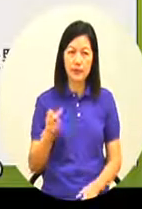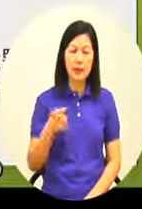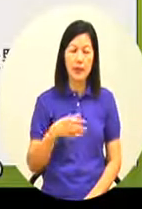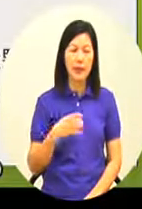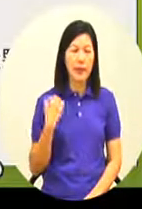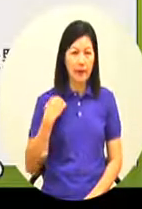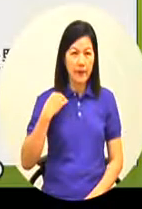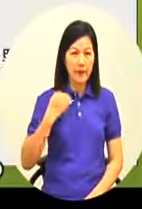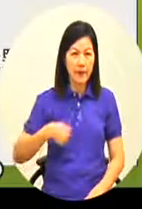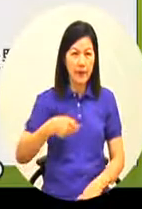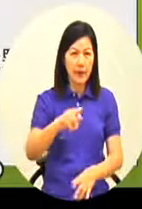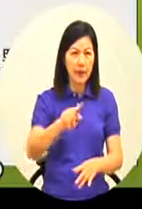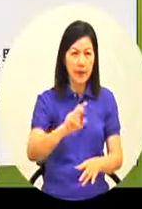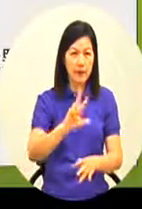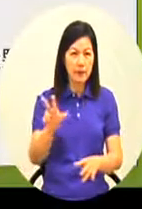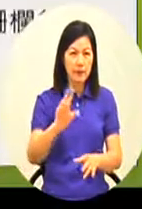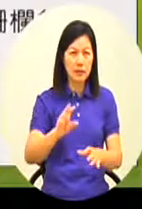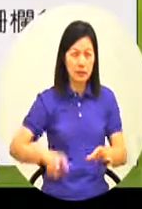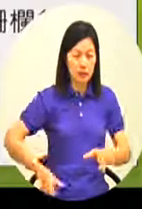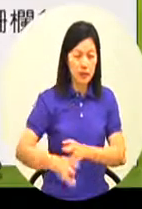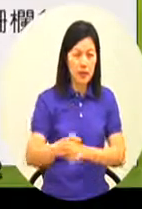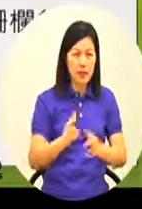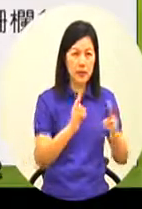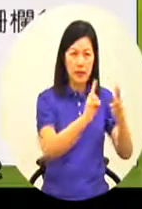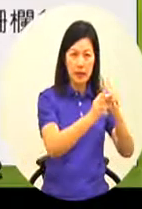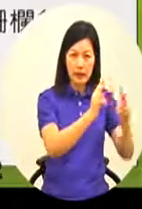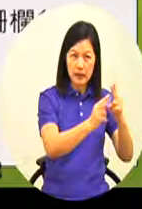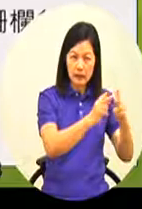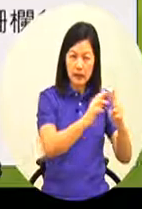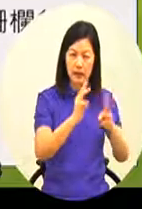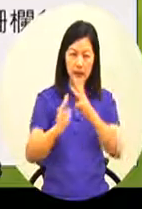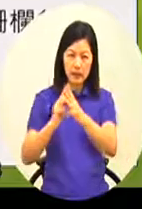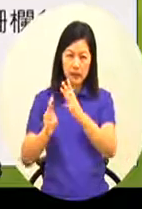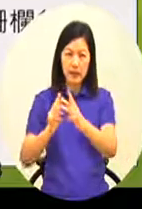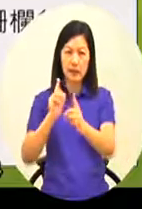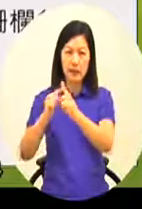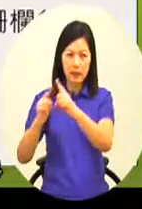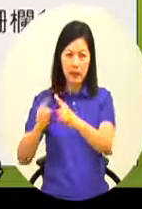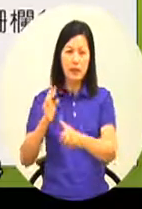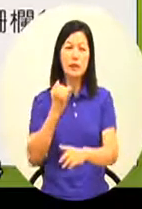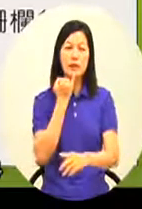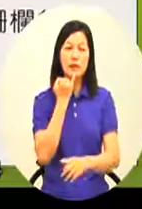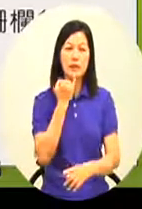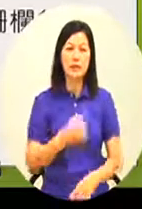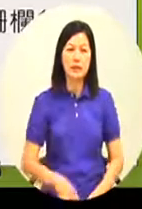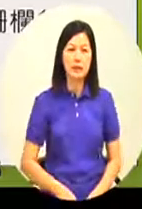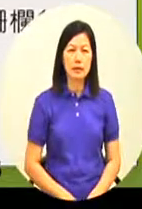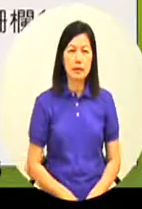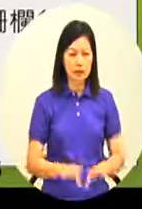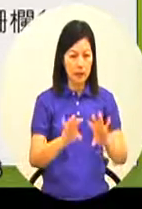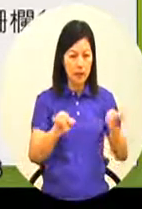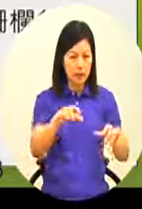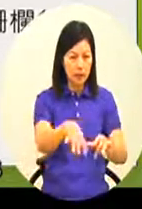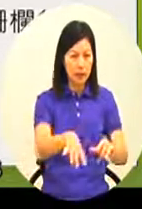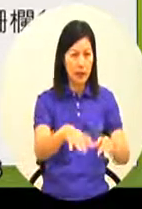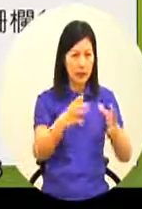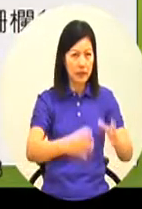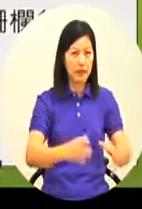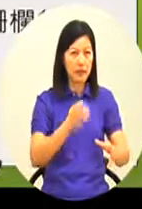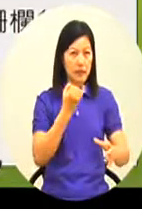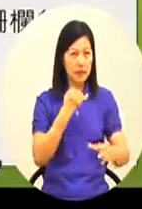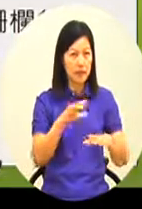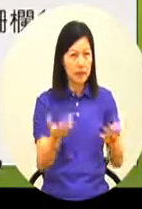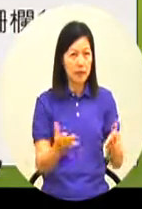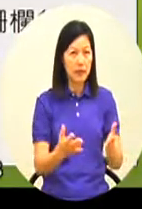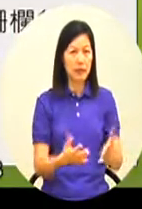方面可以三对三、二对二、一对一哈。那这个部分他所需要的场地。其实，就是大概只